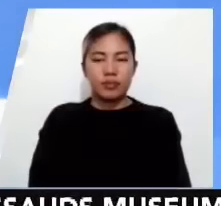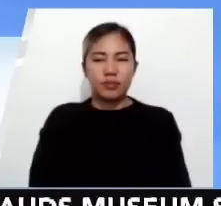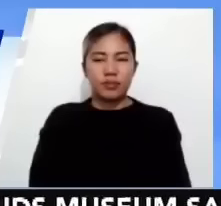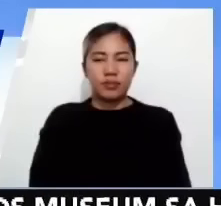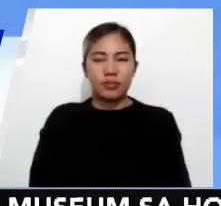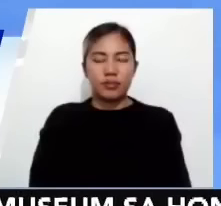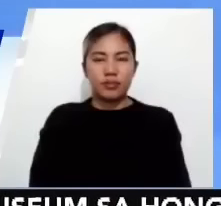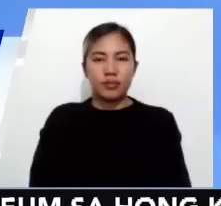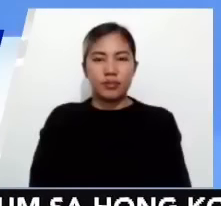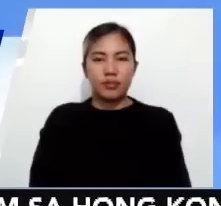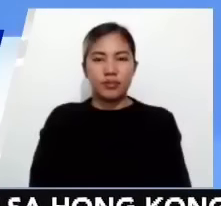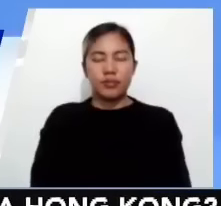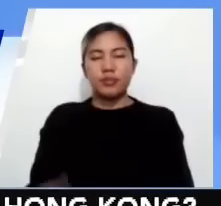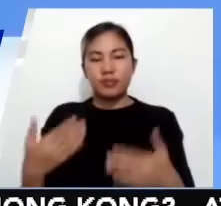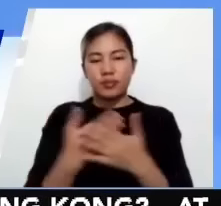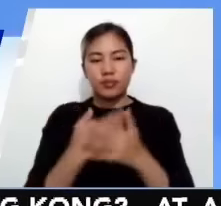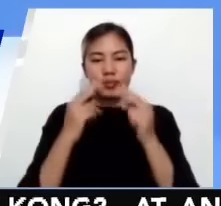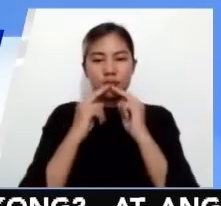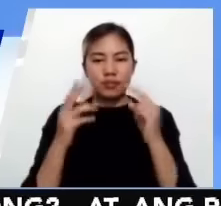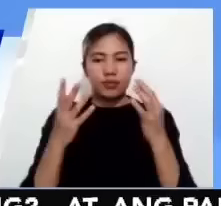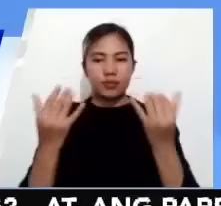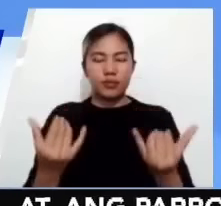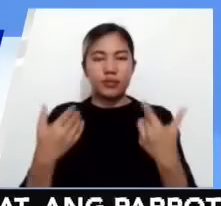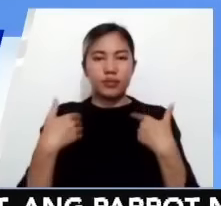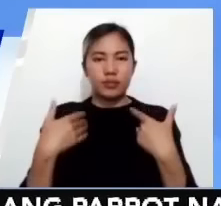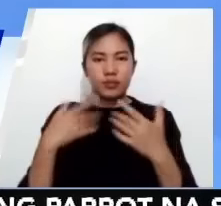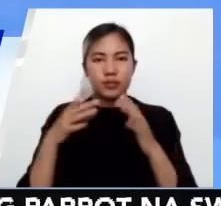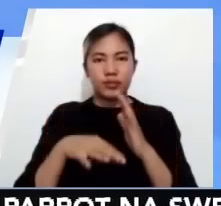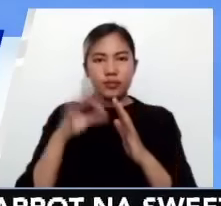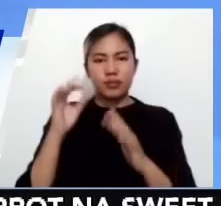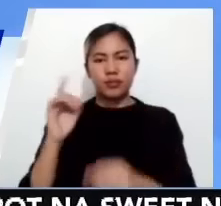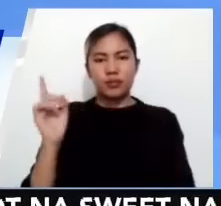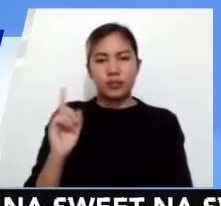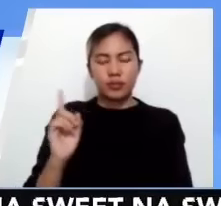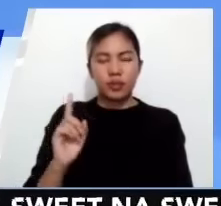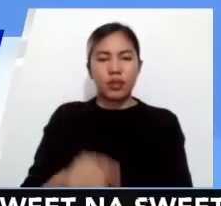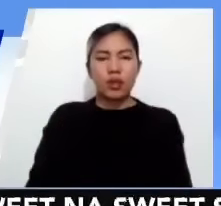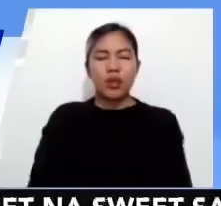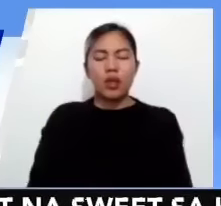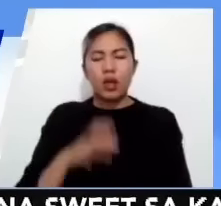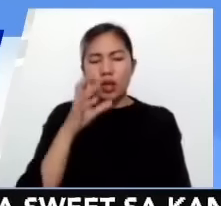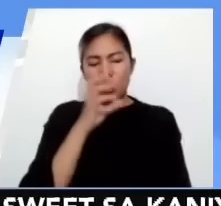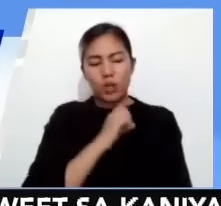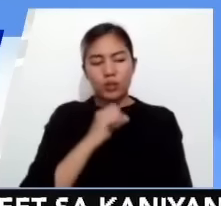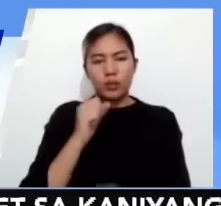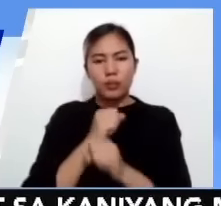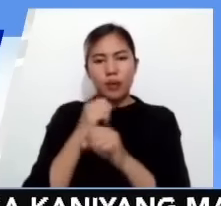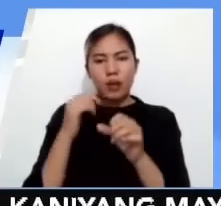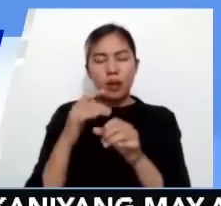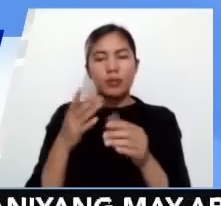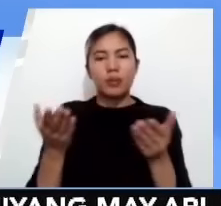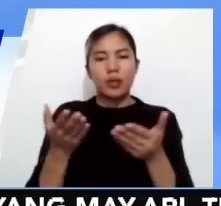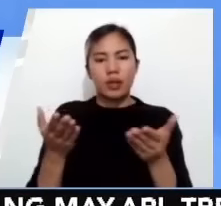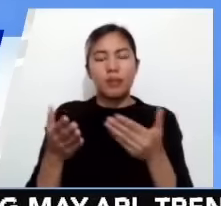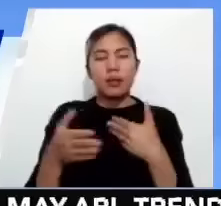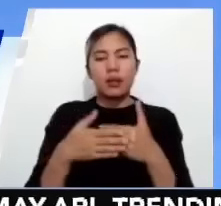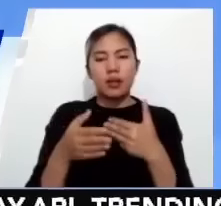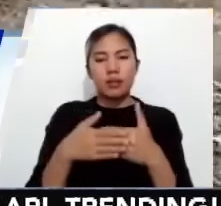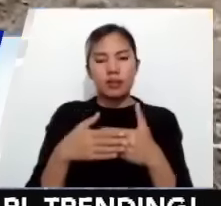Bagong-bagong balita po tayo, may natagpo ang vintage bomb sa Manila International Airport Road malapit sa NAIA Terminal 2 sa